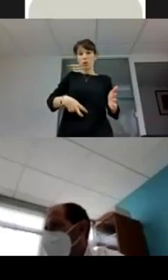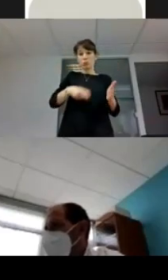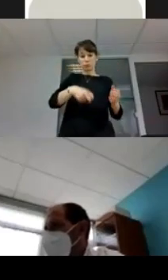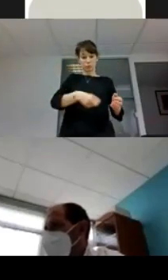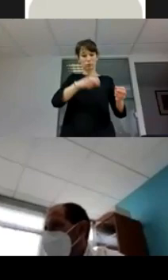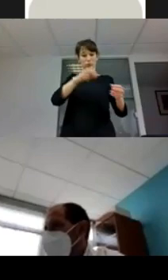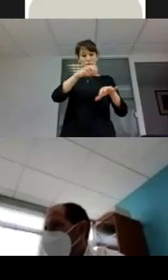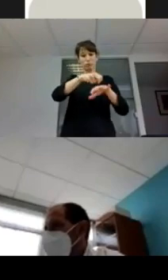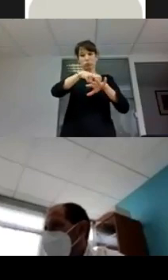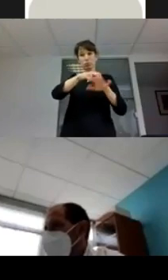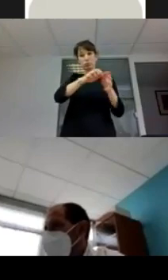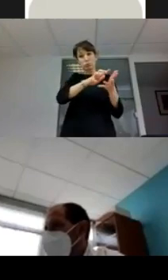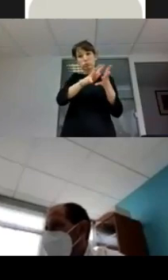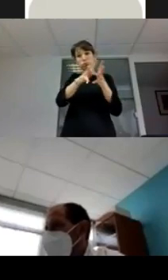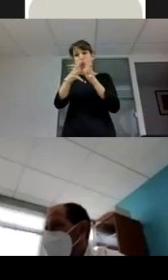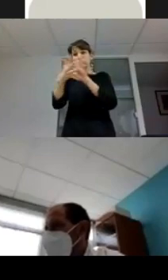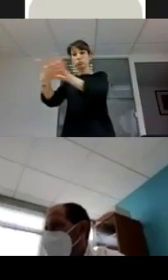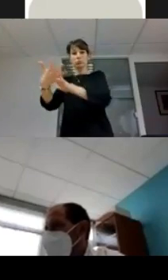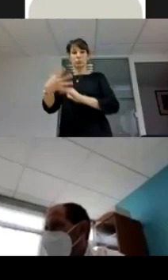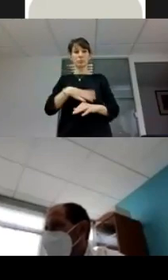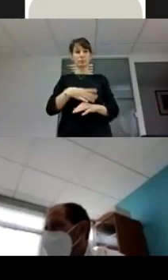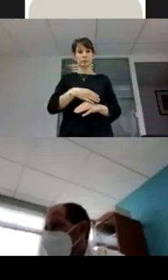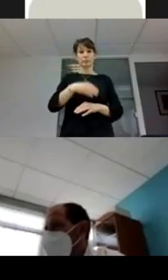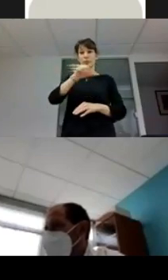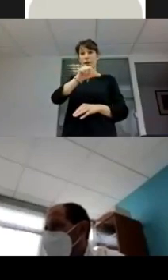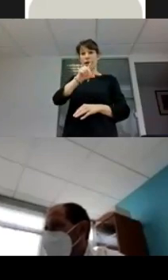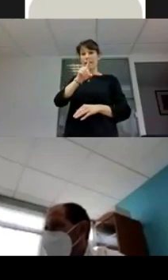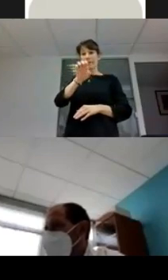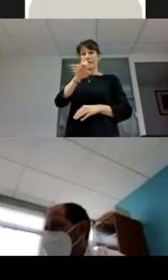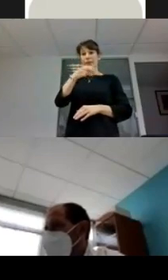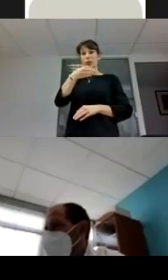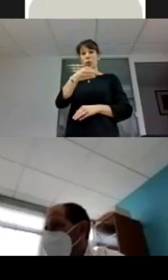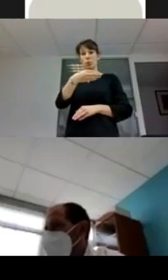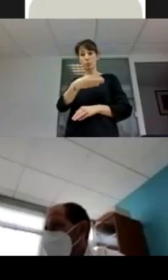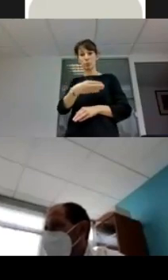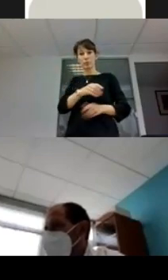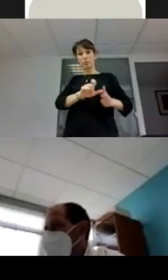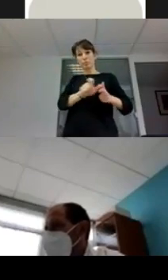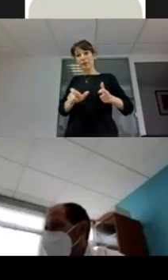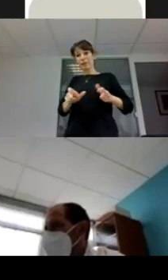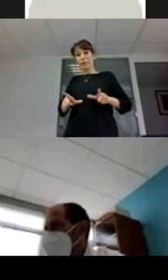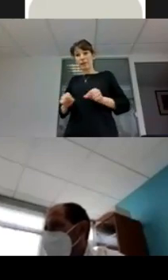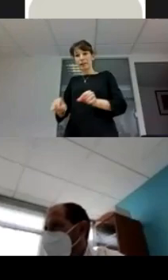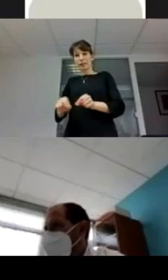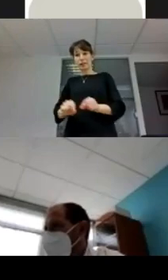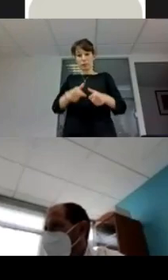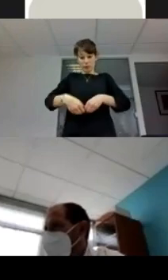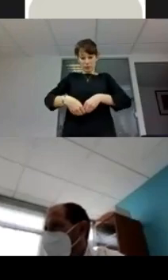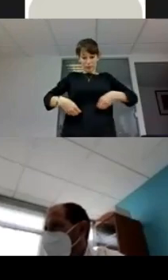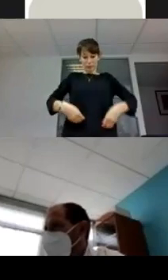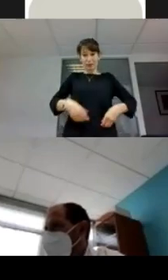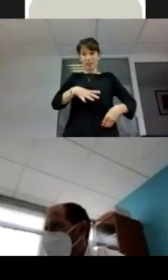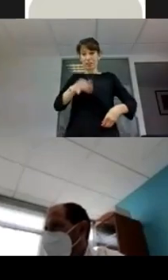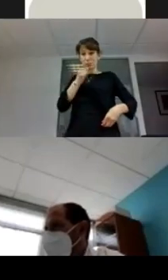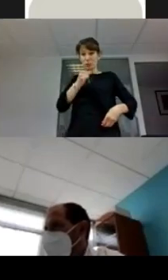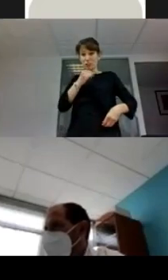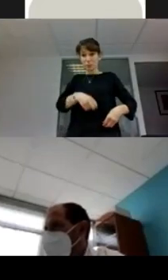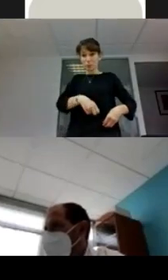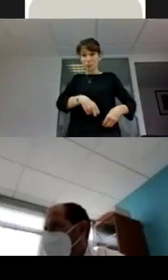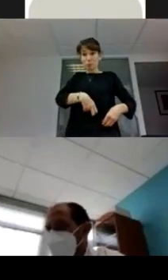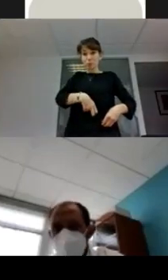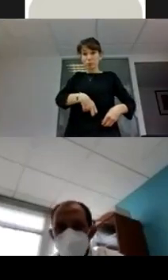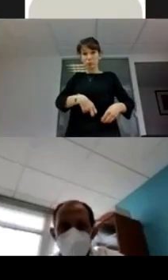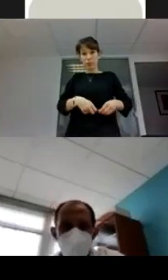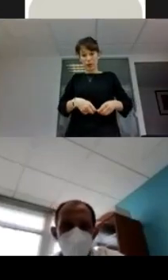Il existe une chronologie de transformation de ces polypes, donc c'est ce qu'on appelle la séquence adénome-cancer. Se développe d'abord